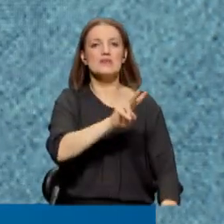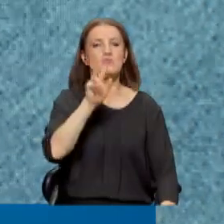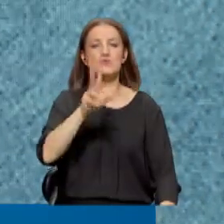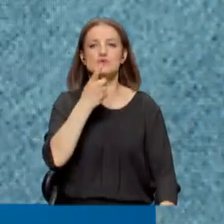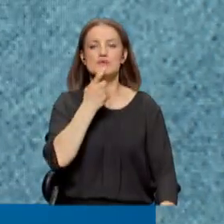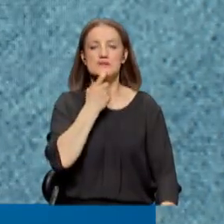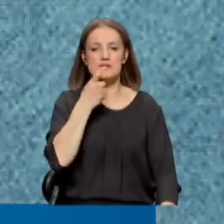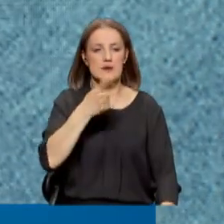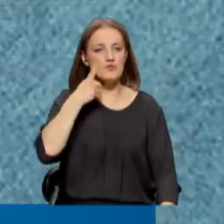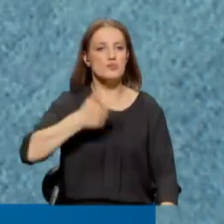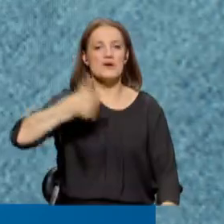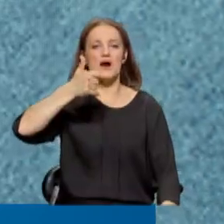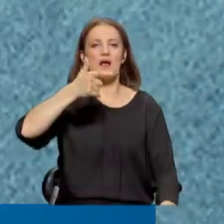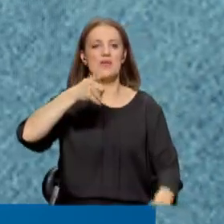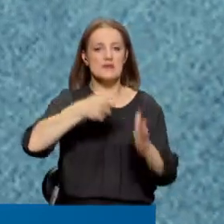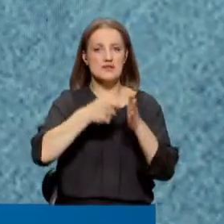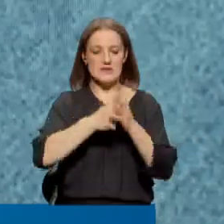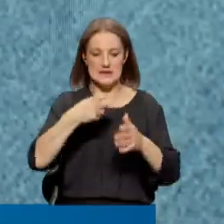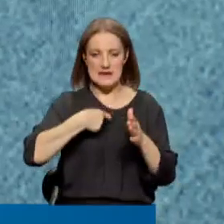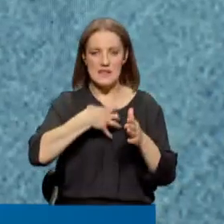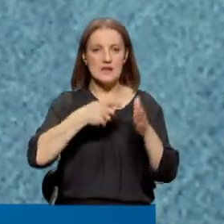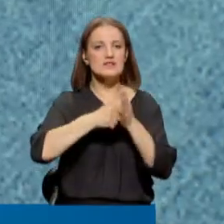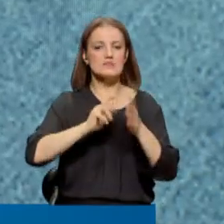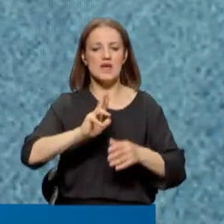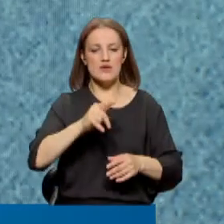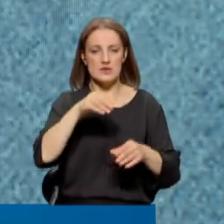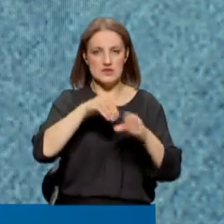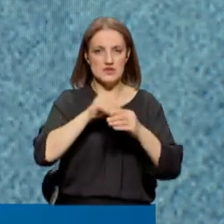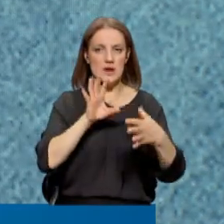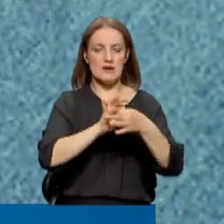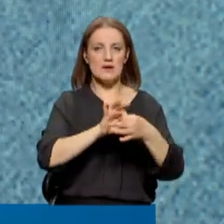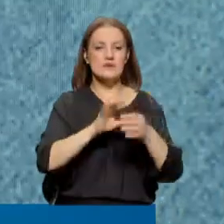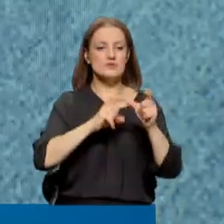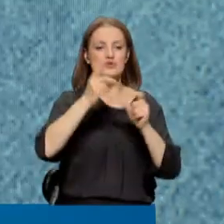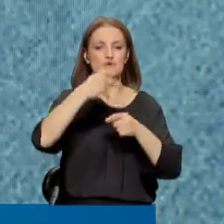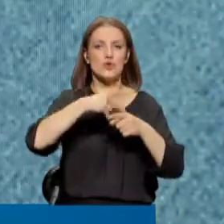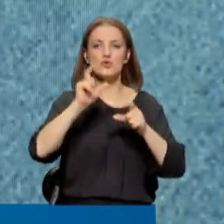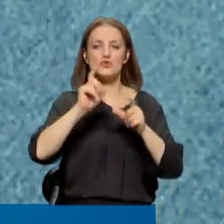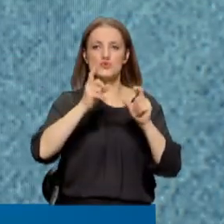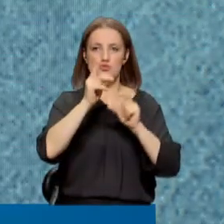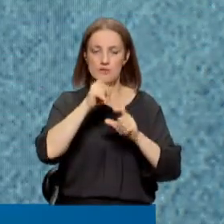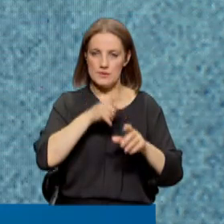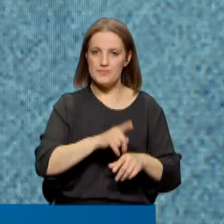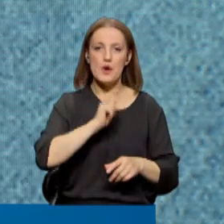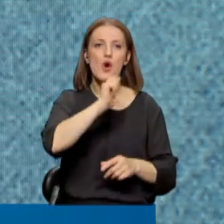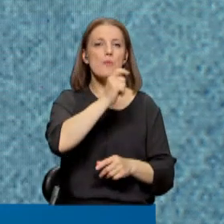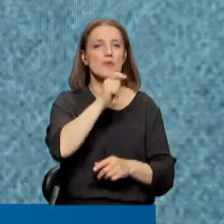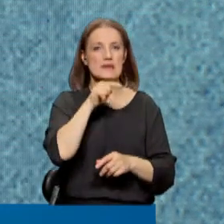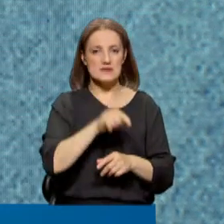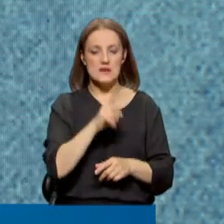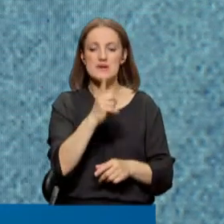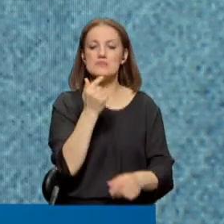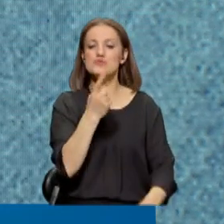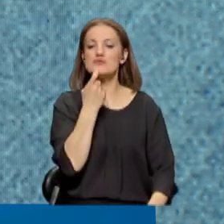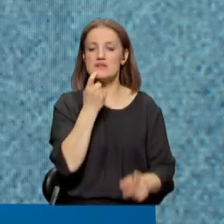2023'te Cumhurbaşkanlığı için adının geçmesiyle ilgili Sözcü'den Özlem Güvenli'ye röportajında